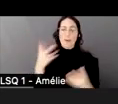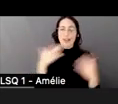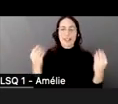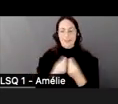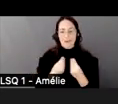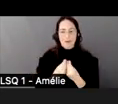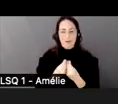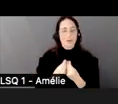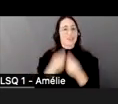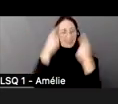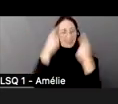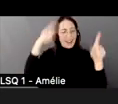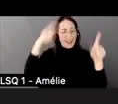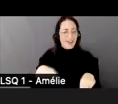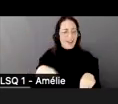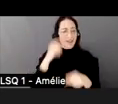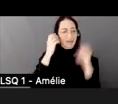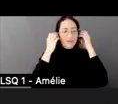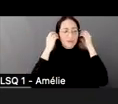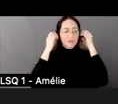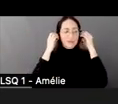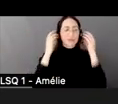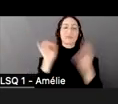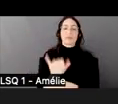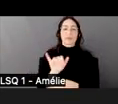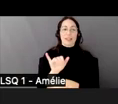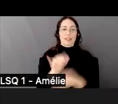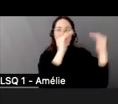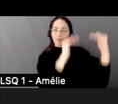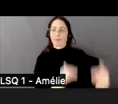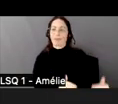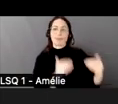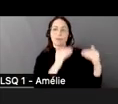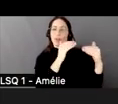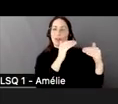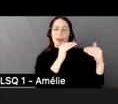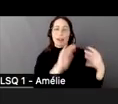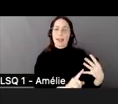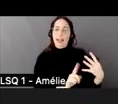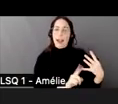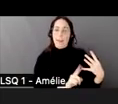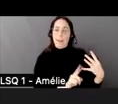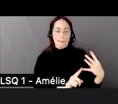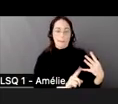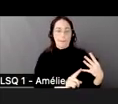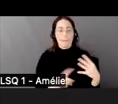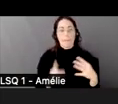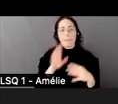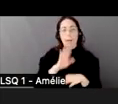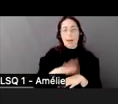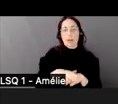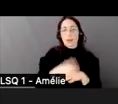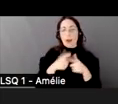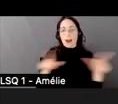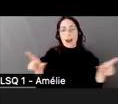D'accord. Alors, voilà, j'étais dans l'agenda. Au quatrième point, nous parlerons de la minorité